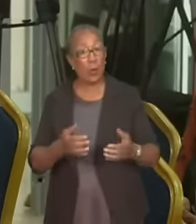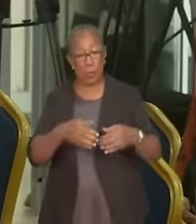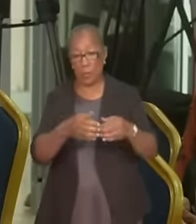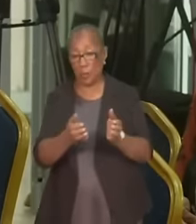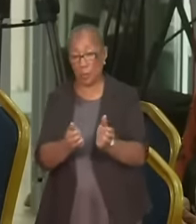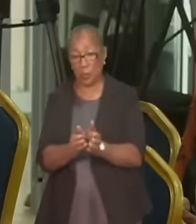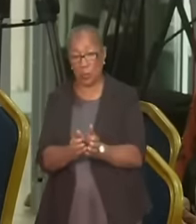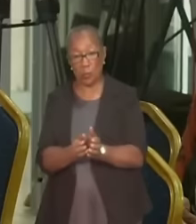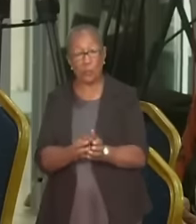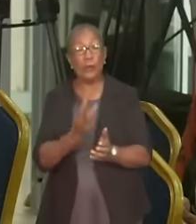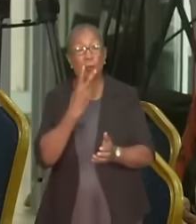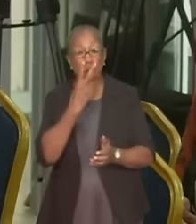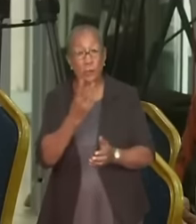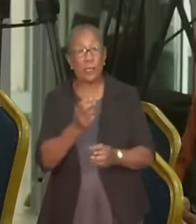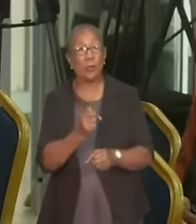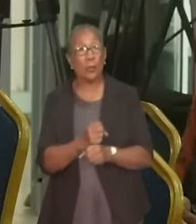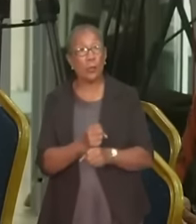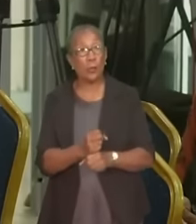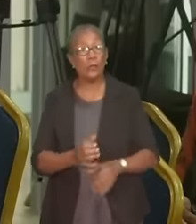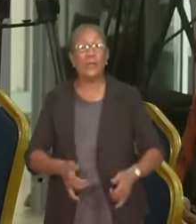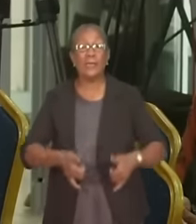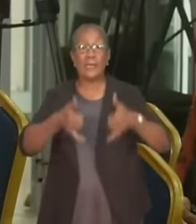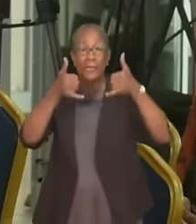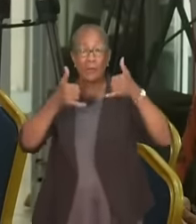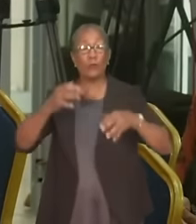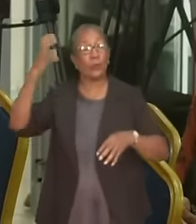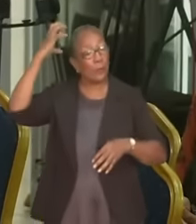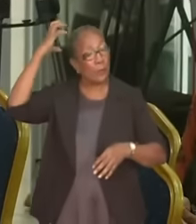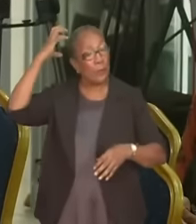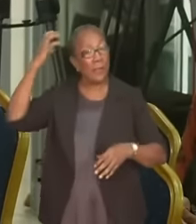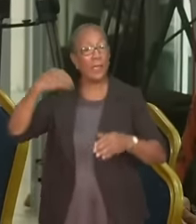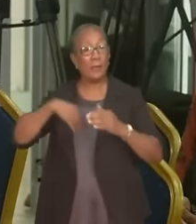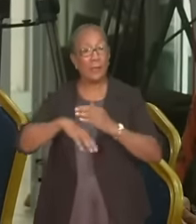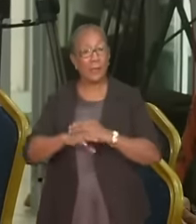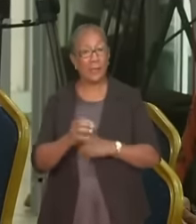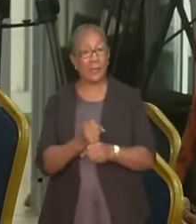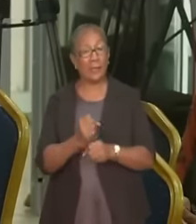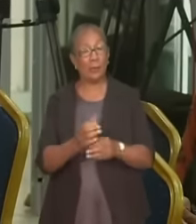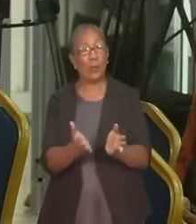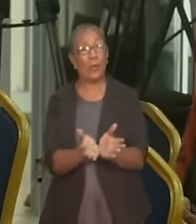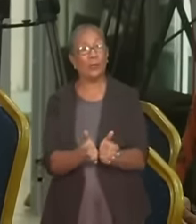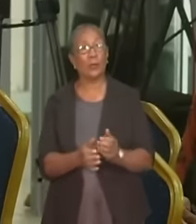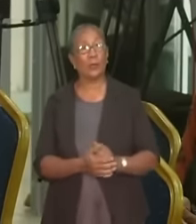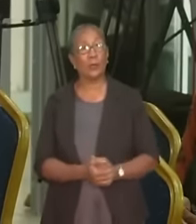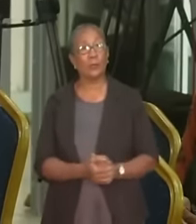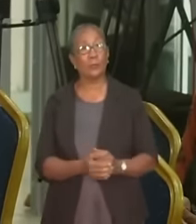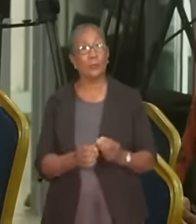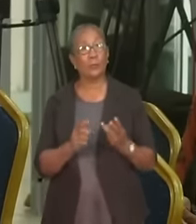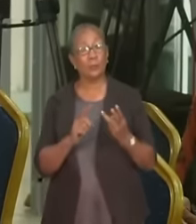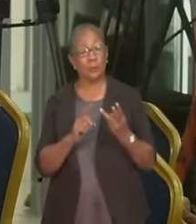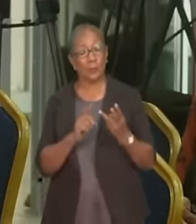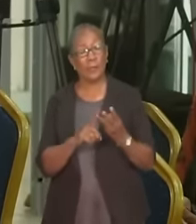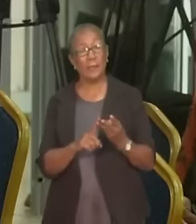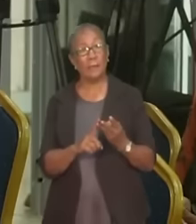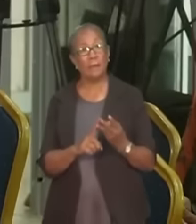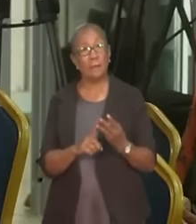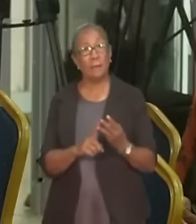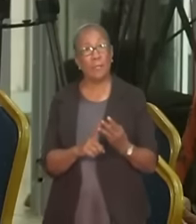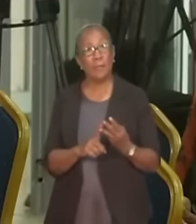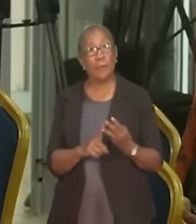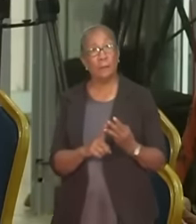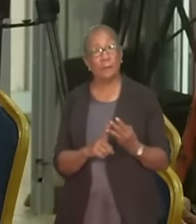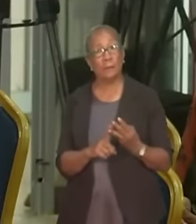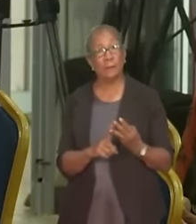zich hard maken om dat te doen vanwege de vele excessen in die branche? En even